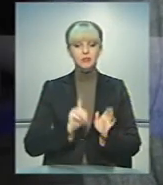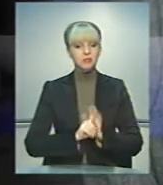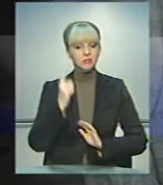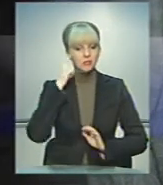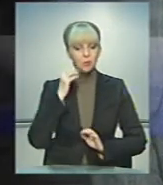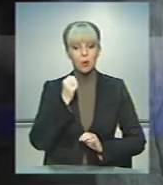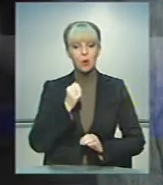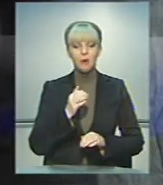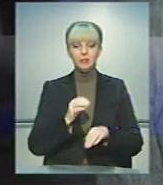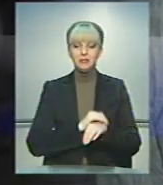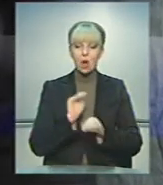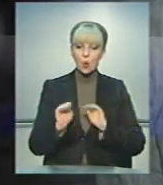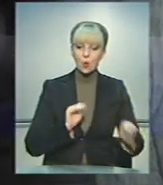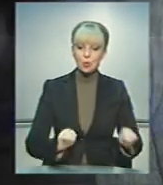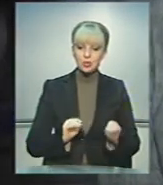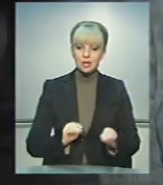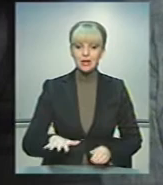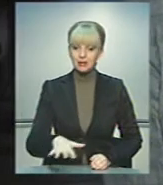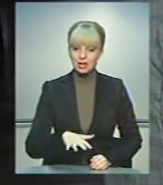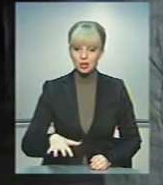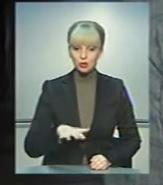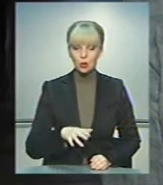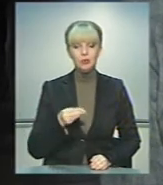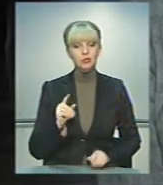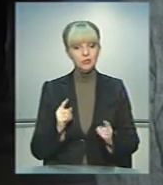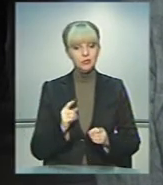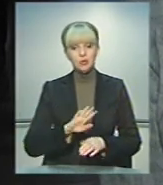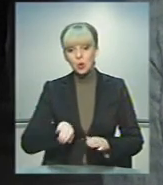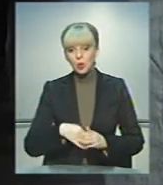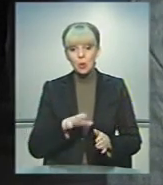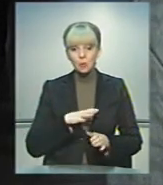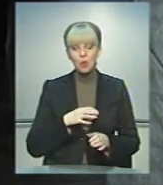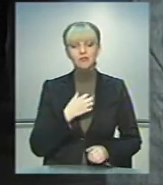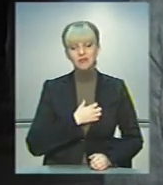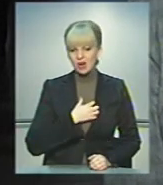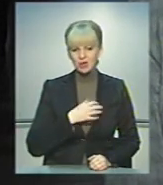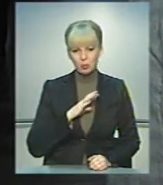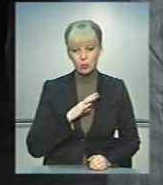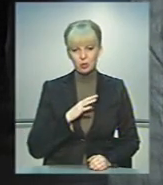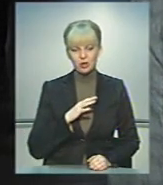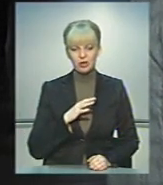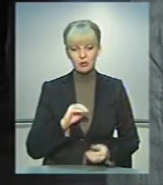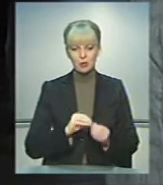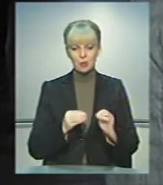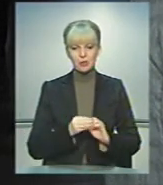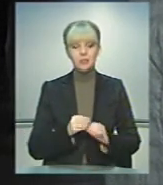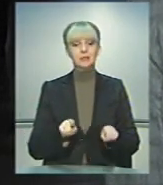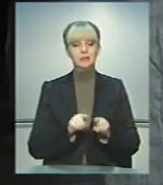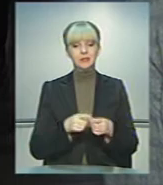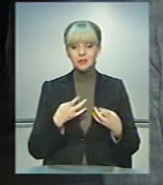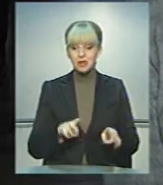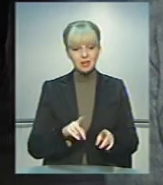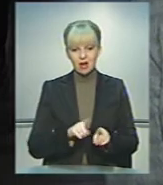про благоустрій території, про облаштування території, тому що донині були більш нагальні проблеми. Але цим також не